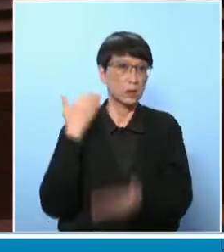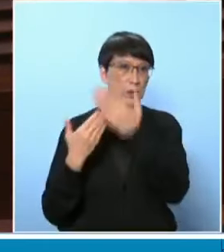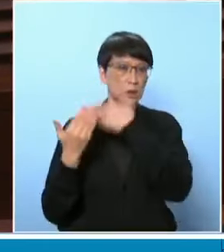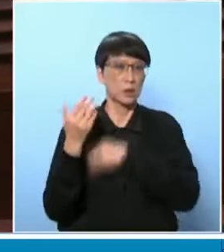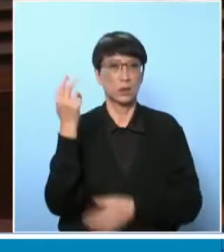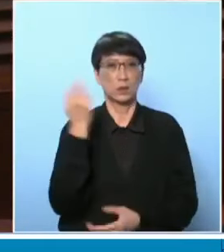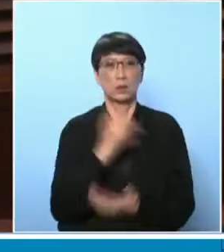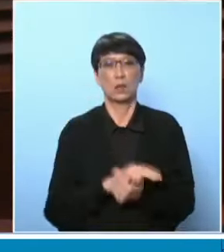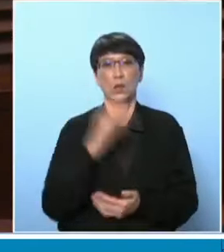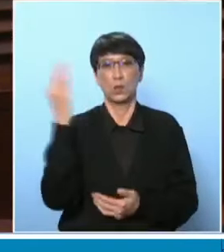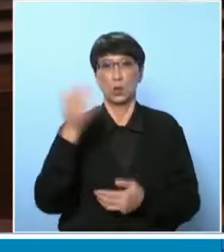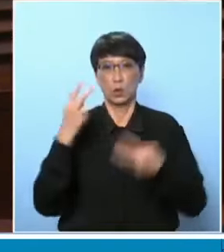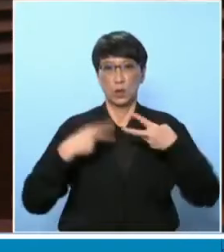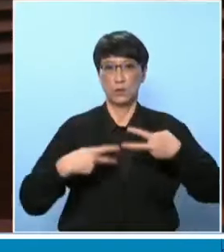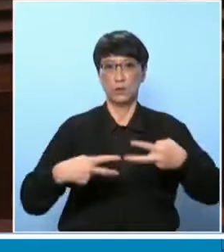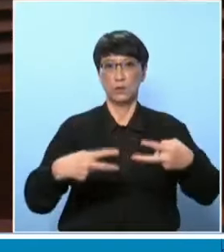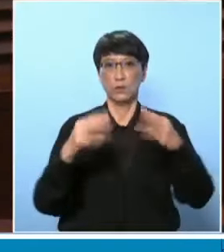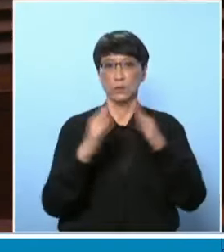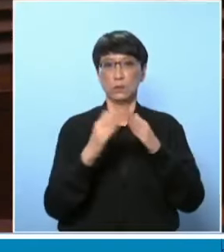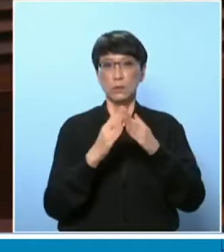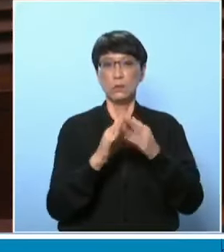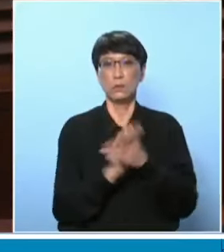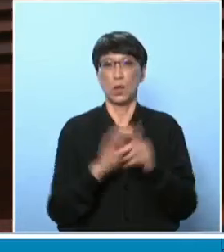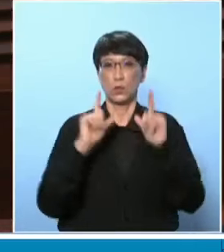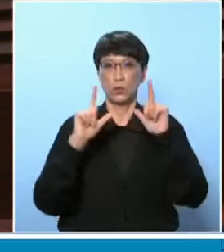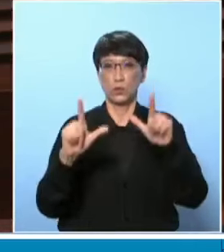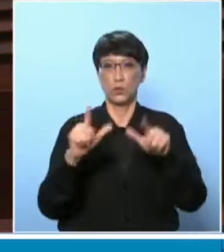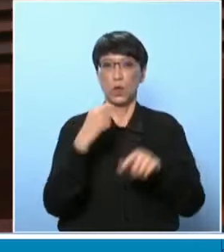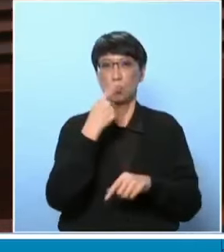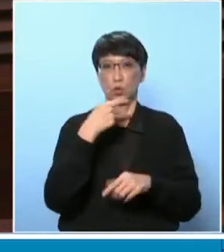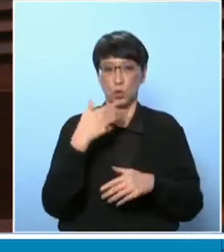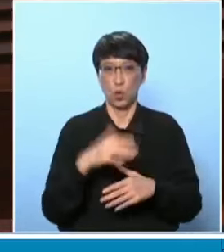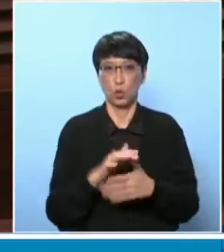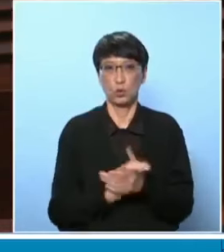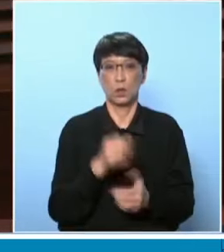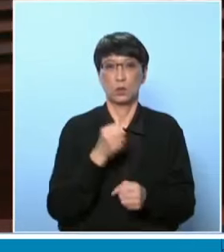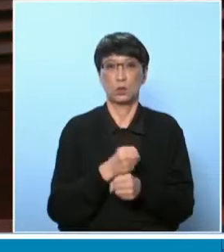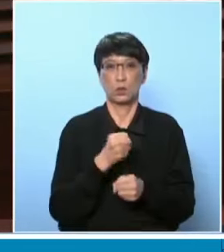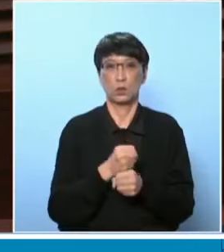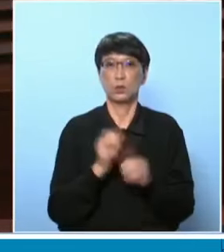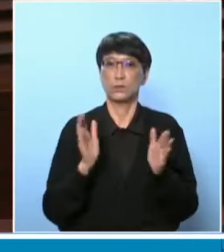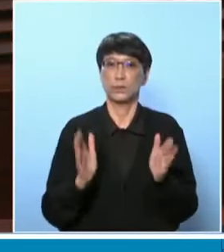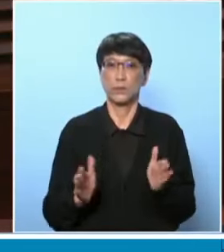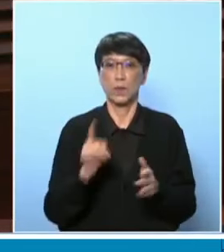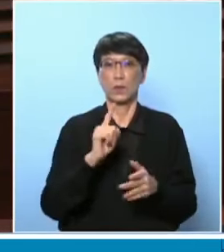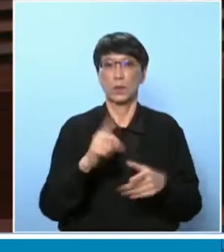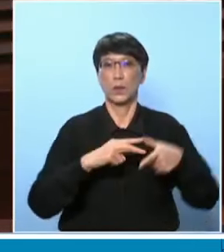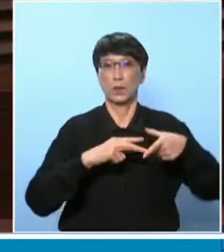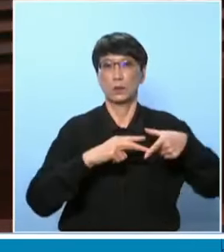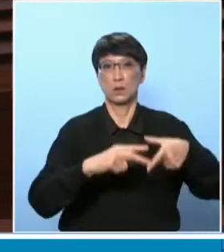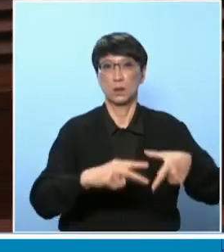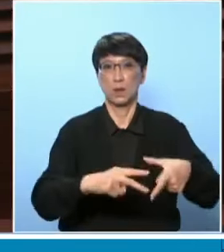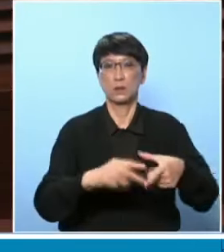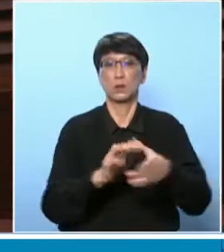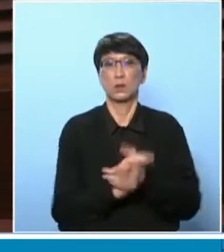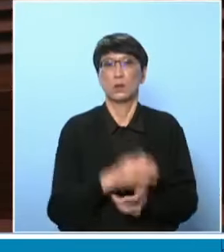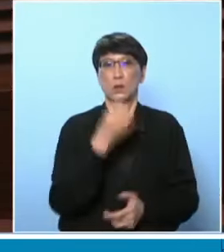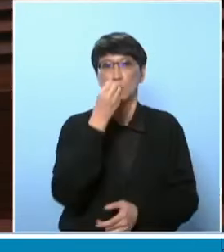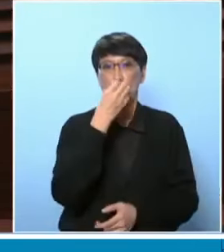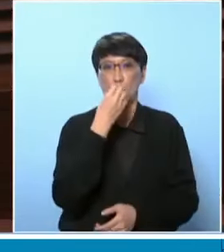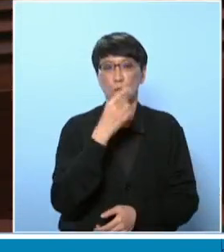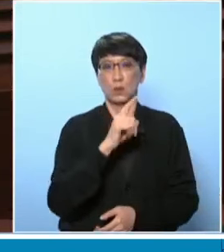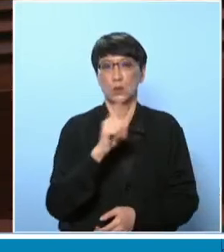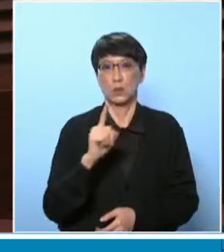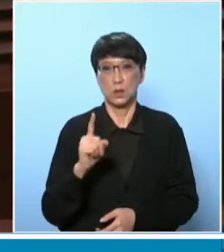發局正話我哋喺主體答案我哋講咗，我哋喺我哋嘅工作上邊點樣介紹香港，我哋